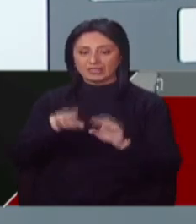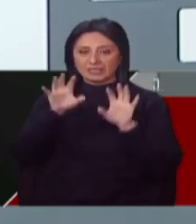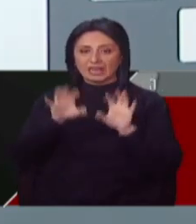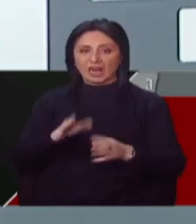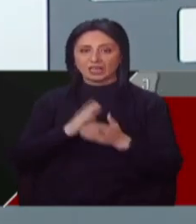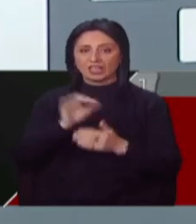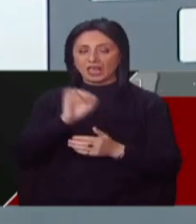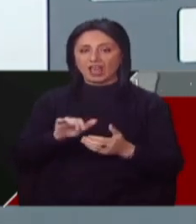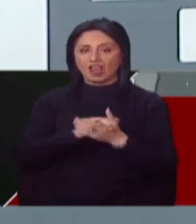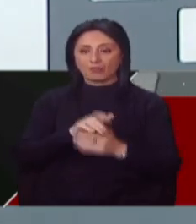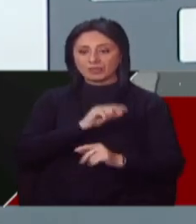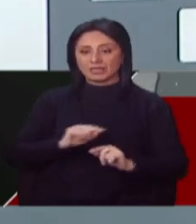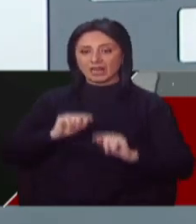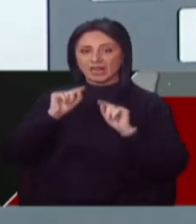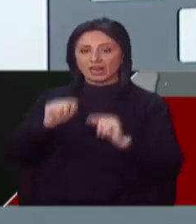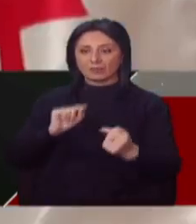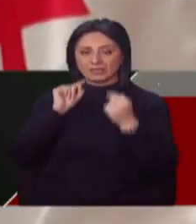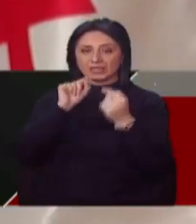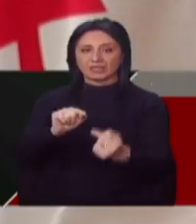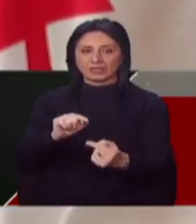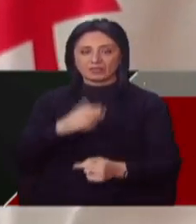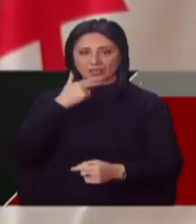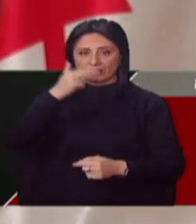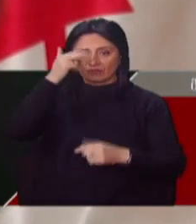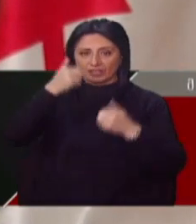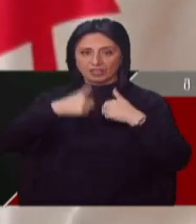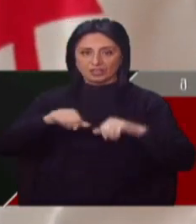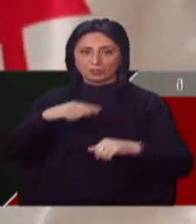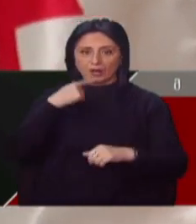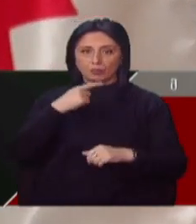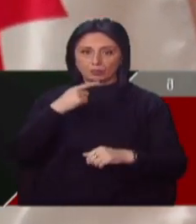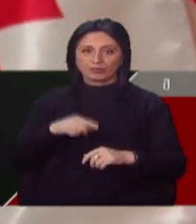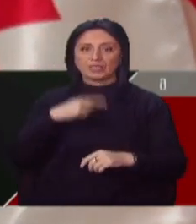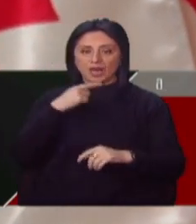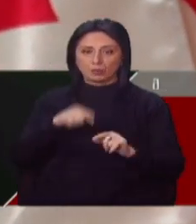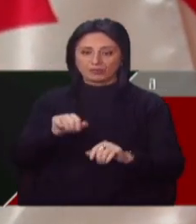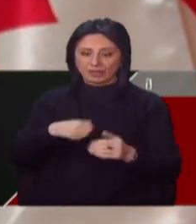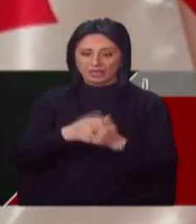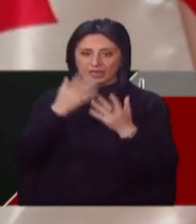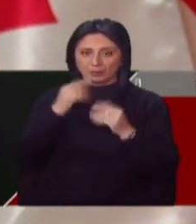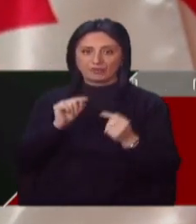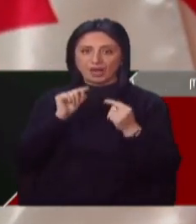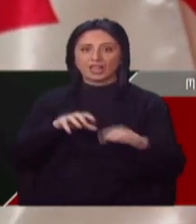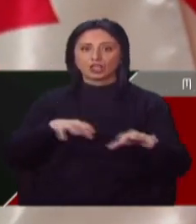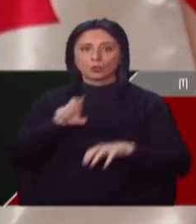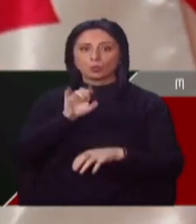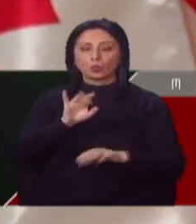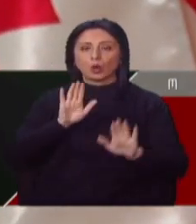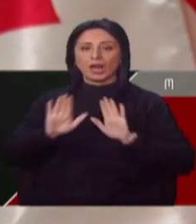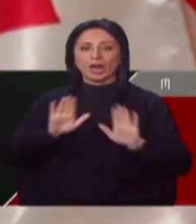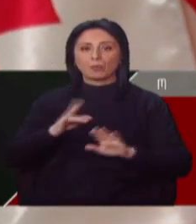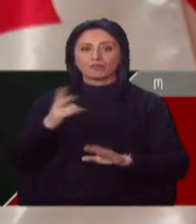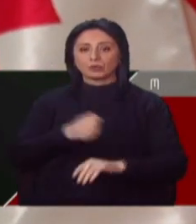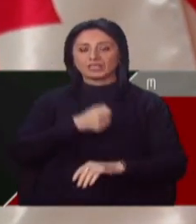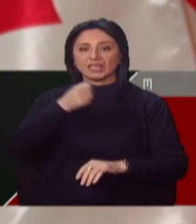kanoni aris eurokavshishi gatsrianebis satsinaambego venetsis komisia ambobda da ambobs dghemde rom antikorruptsiuli biuros khelzgoneli